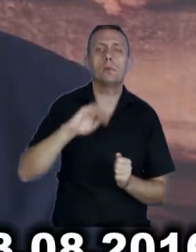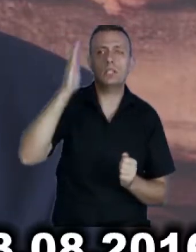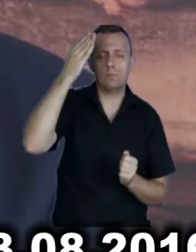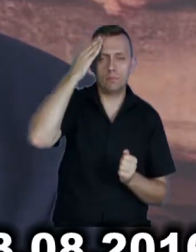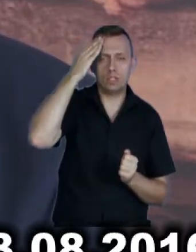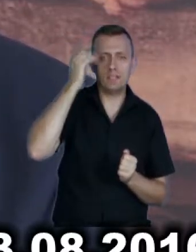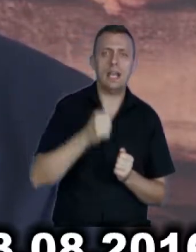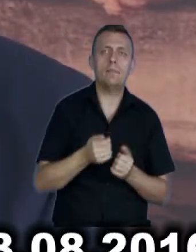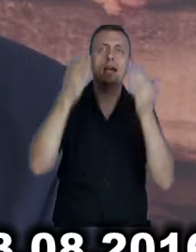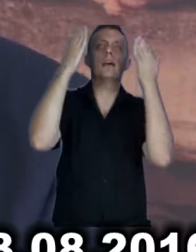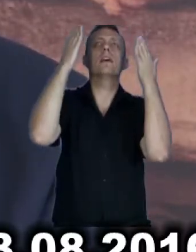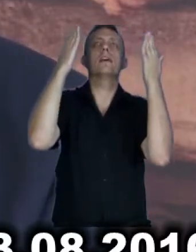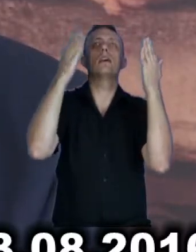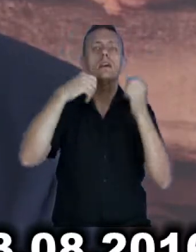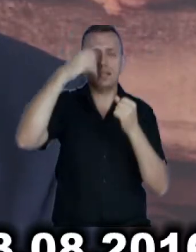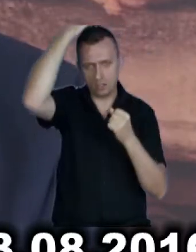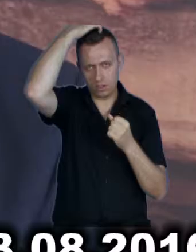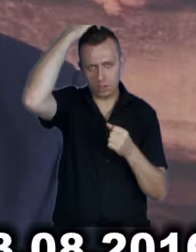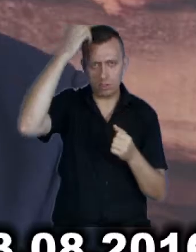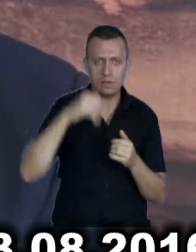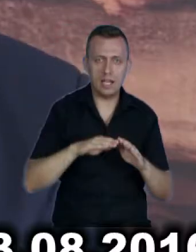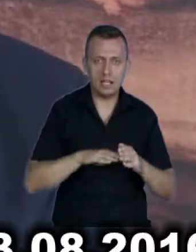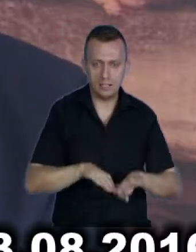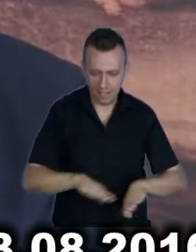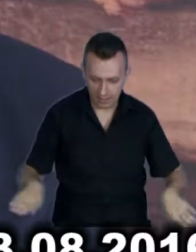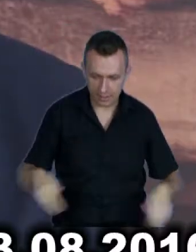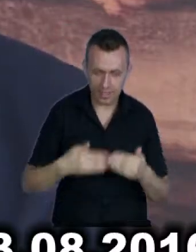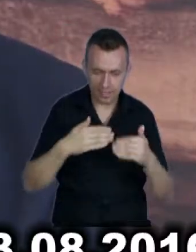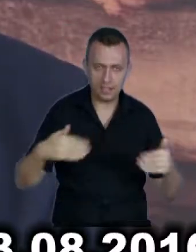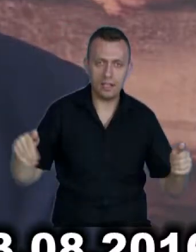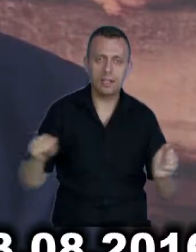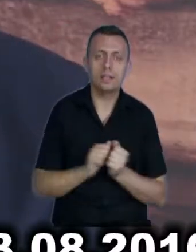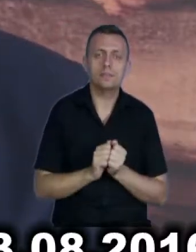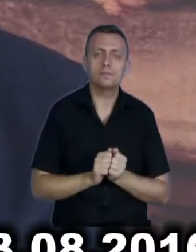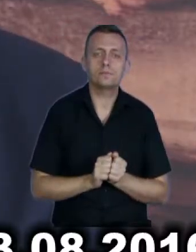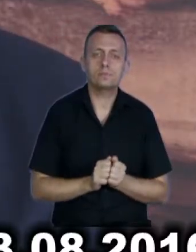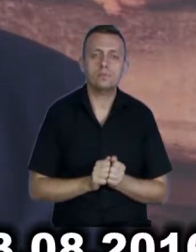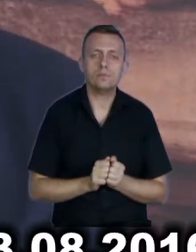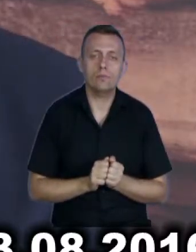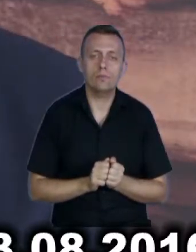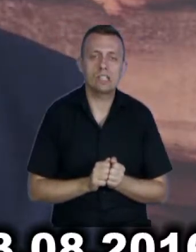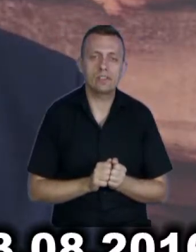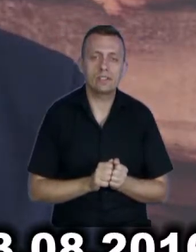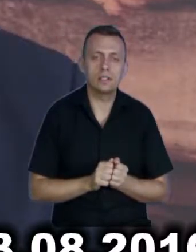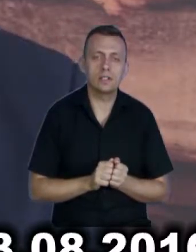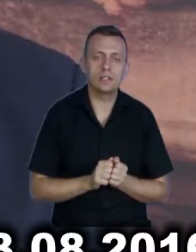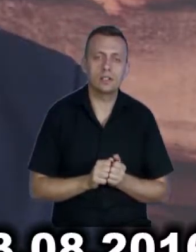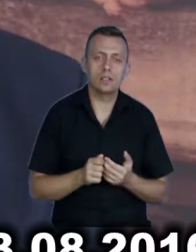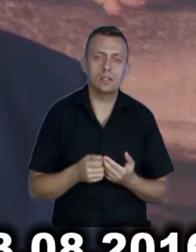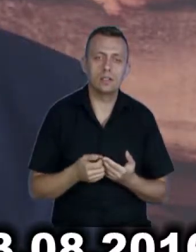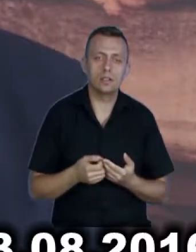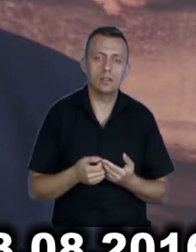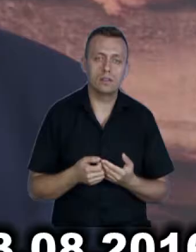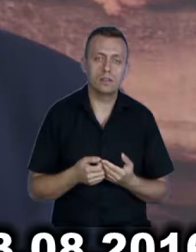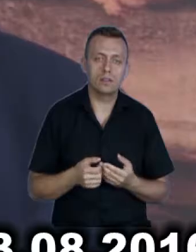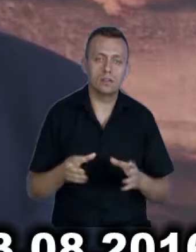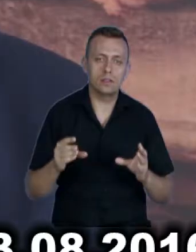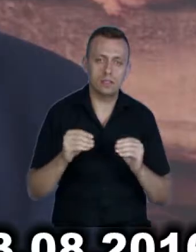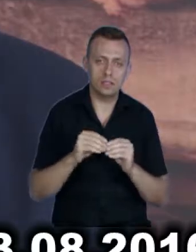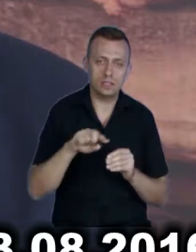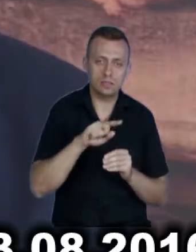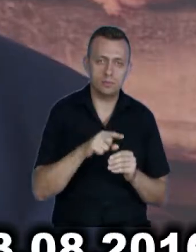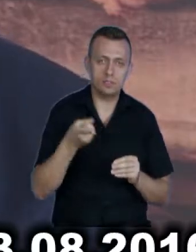właśnie rekonstruktorów między innymi. Organizatorzy zachęcają również do tego, by na imieniny króla przyjść w samodzielnie wykonanym kostiumie z